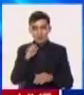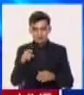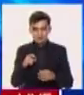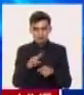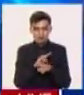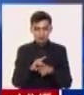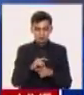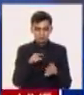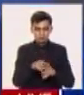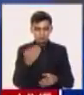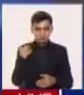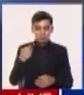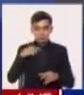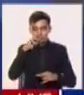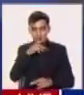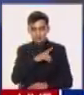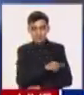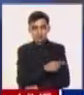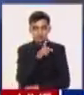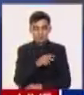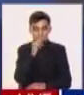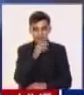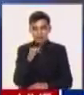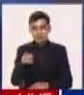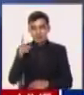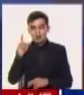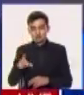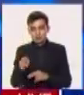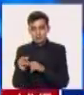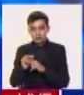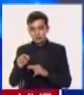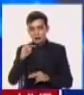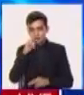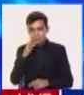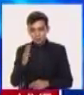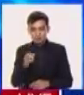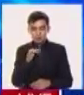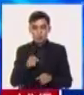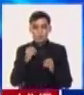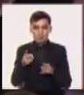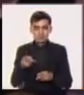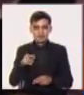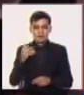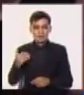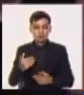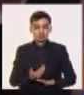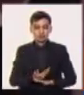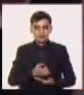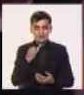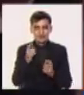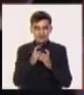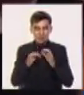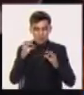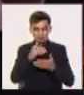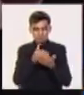по ним назначит методику лечения. В итоге пациент получит неправильное лечение, а это может быть опасно для его жизни. После скандалов с